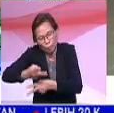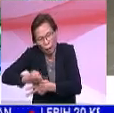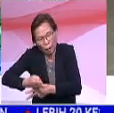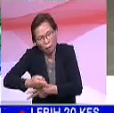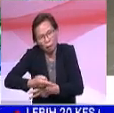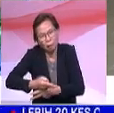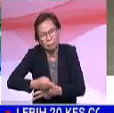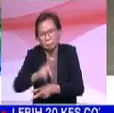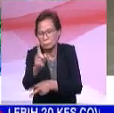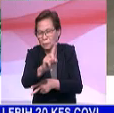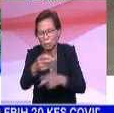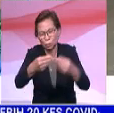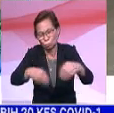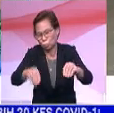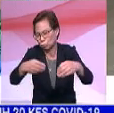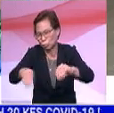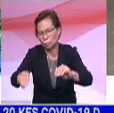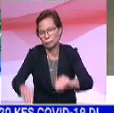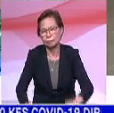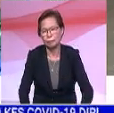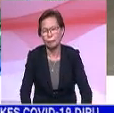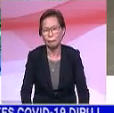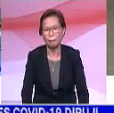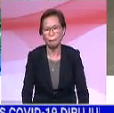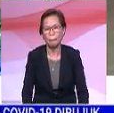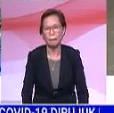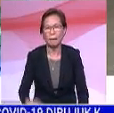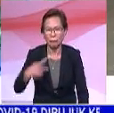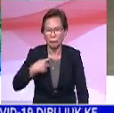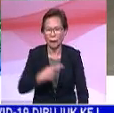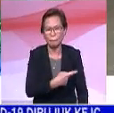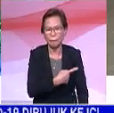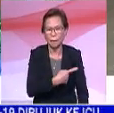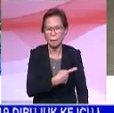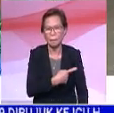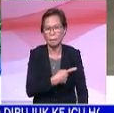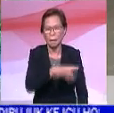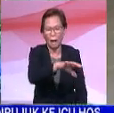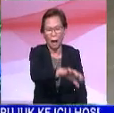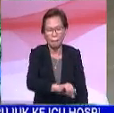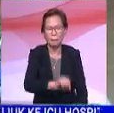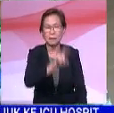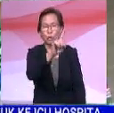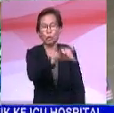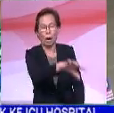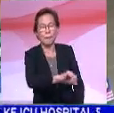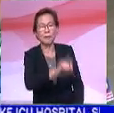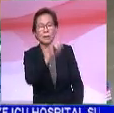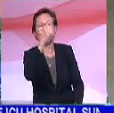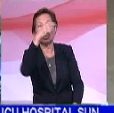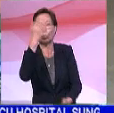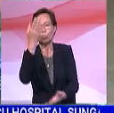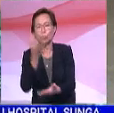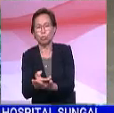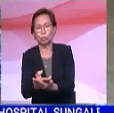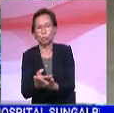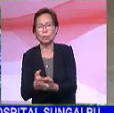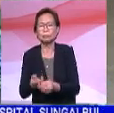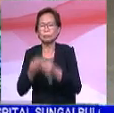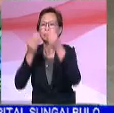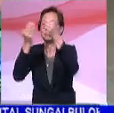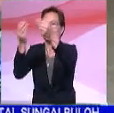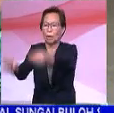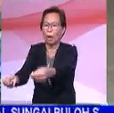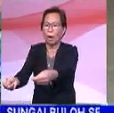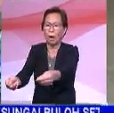ini dan jangan dijual, dan kami ambil satu untuk bahan bukti untuk diserahkan